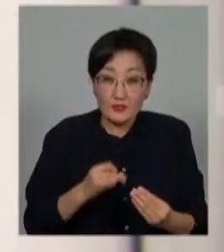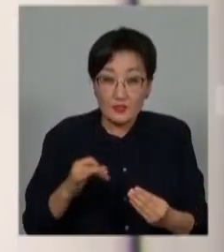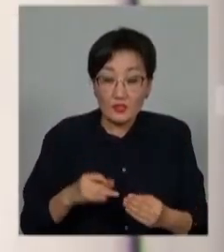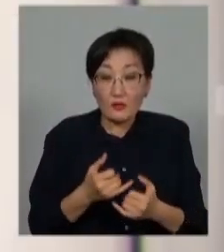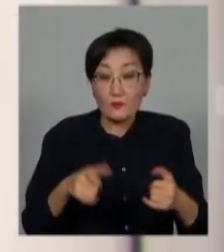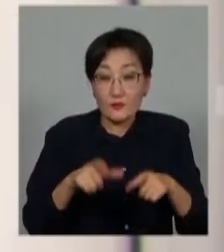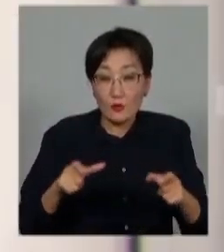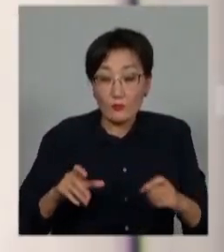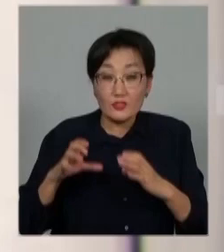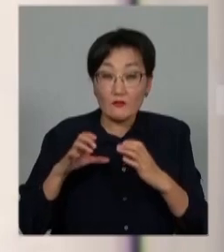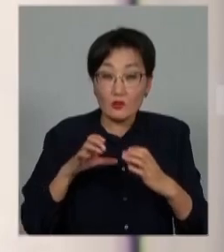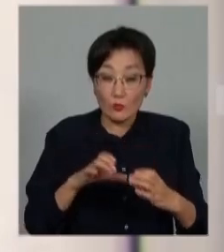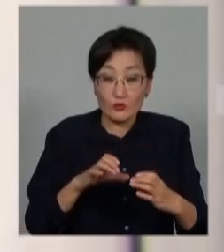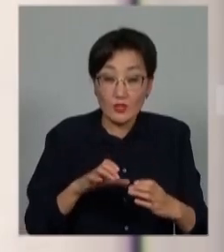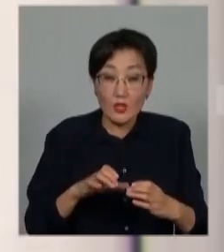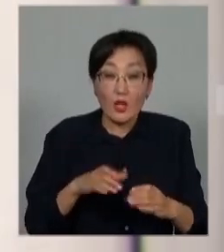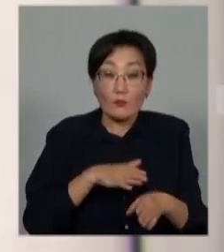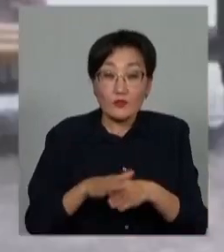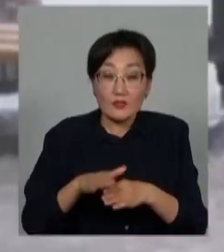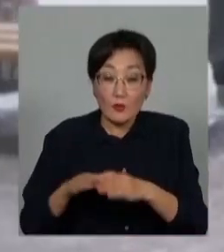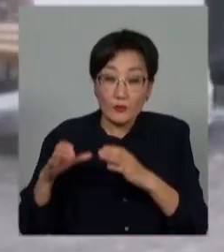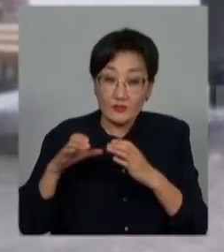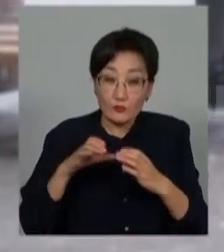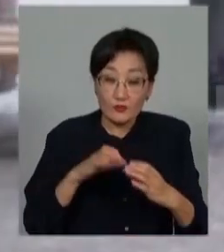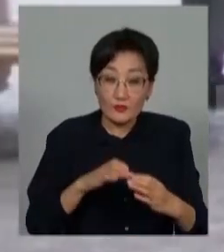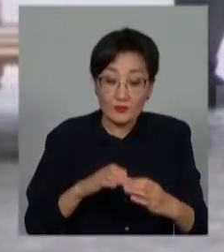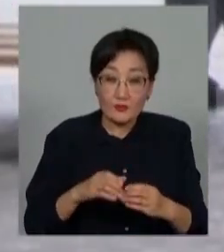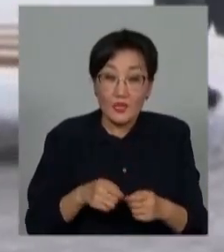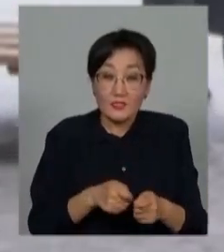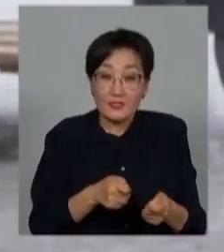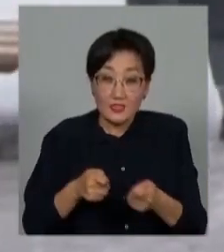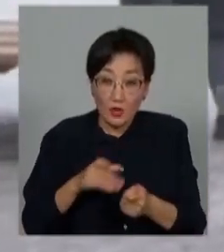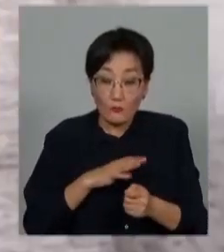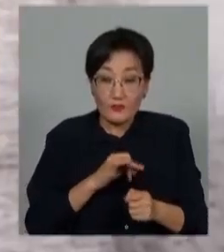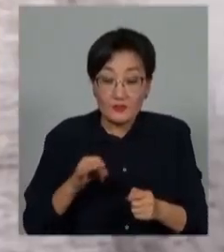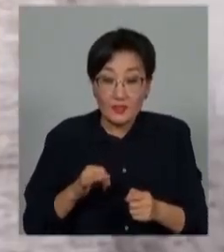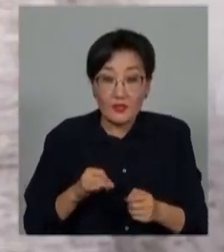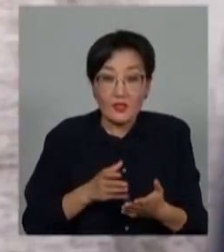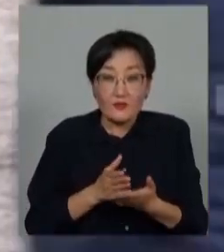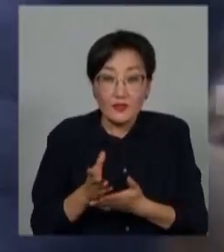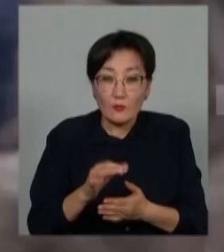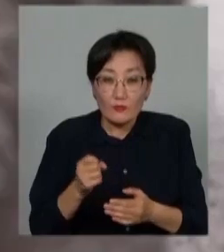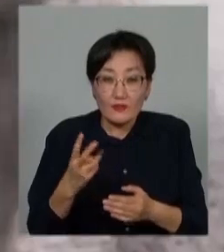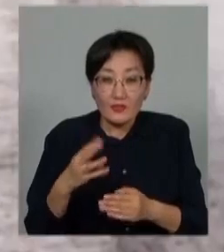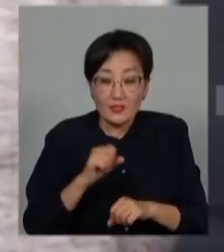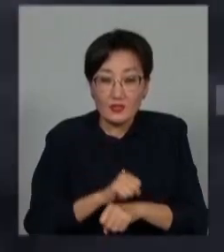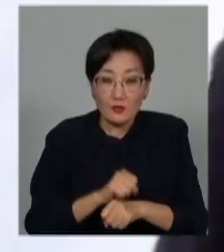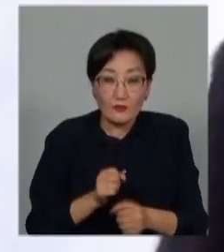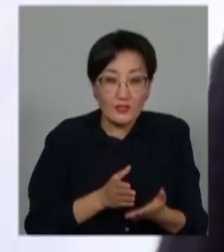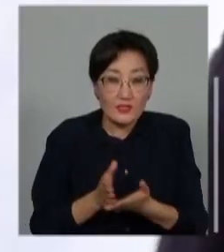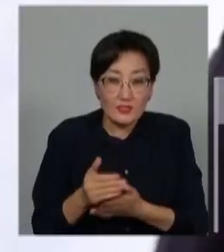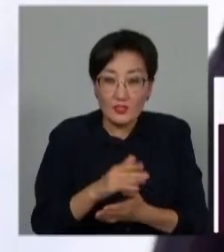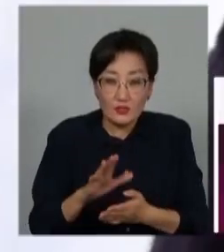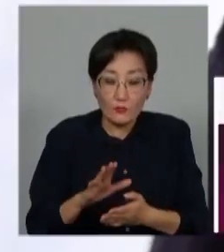для пассажиров автобусов. Переполненный общественный транспорт задерживался и даже не заезжал на некоторые остановки.